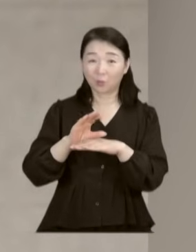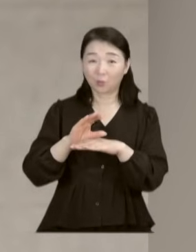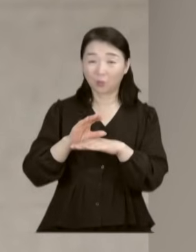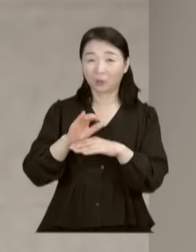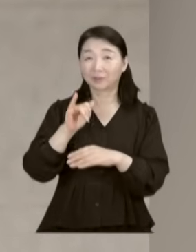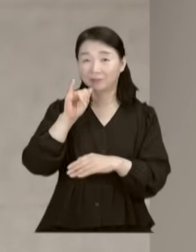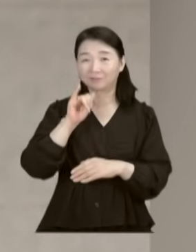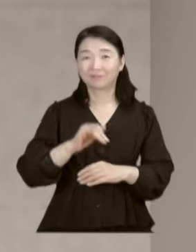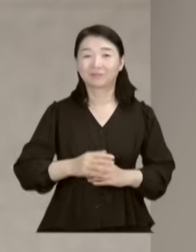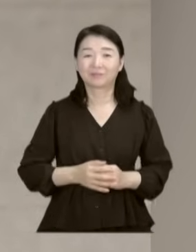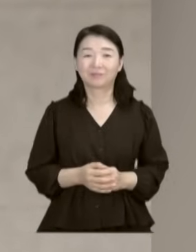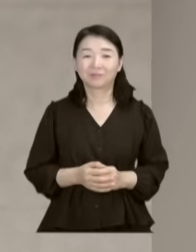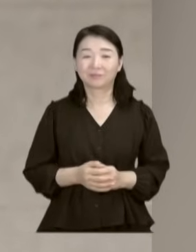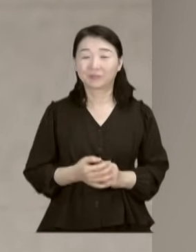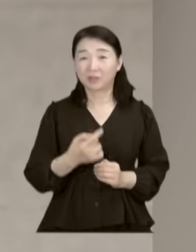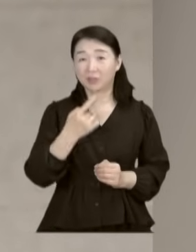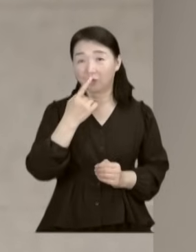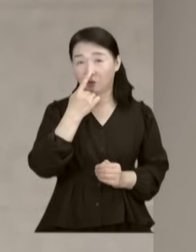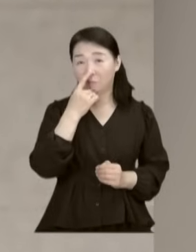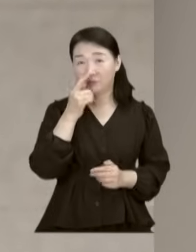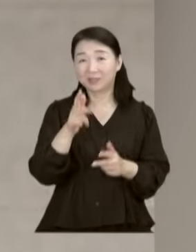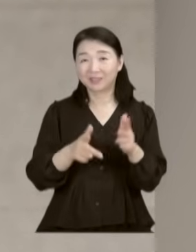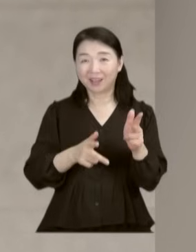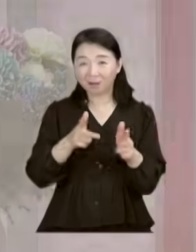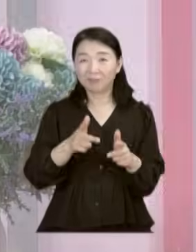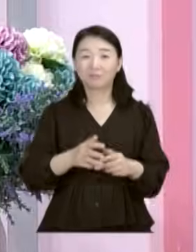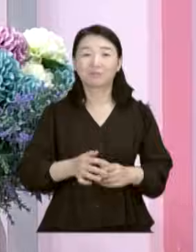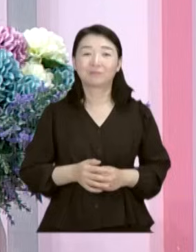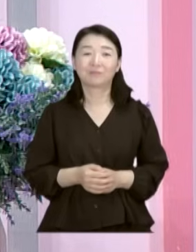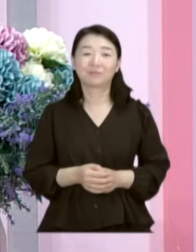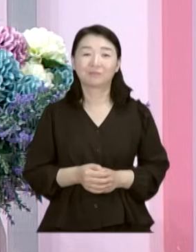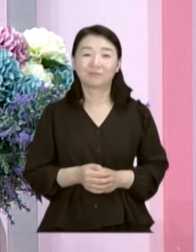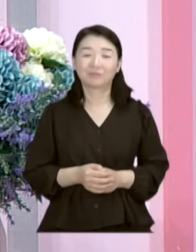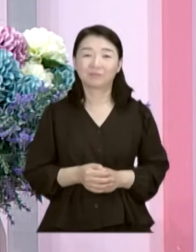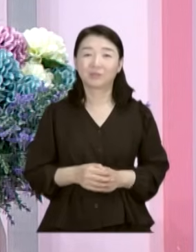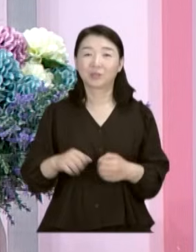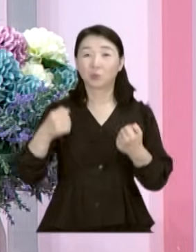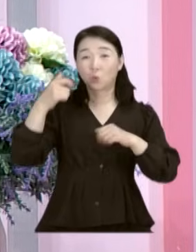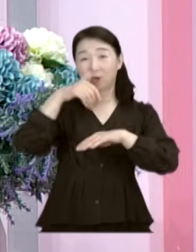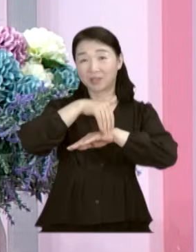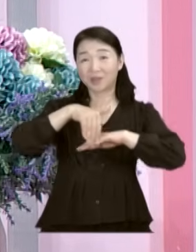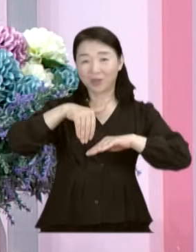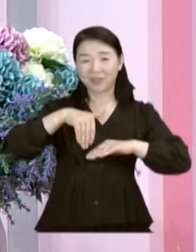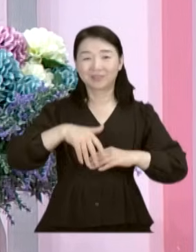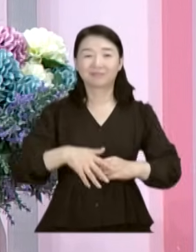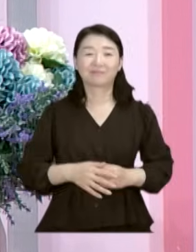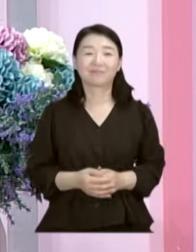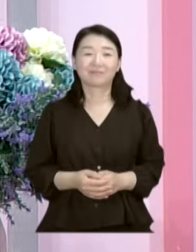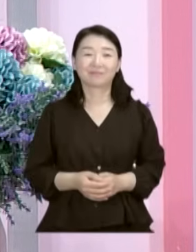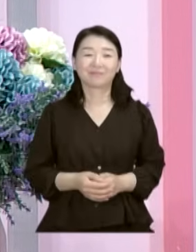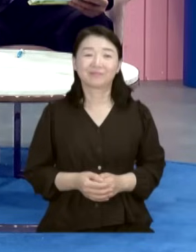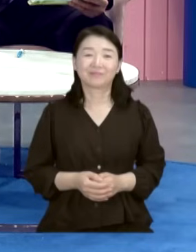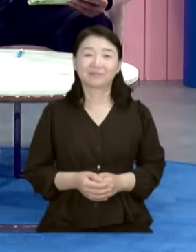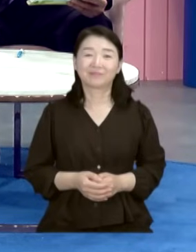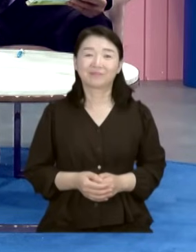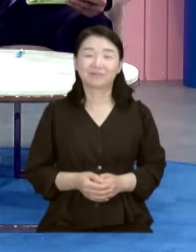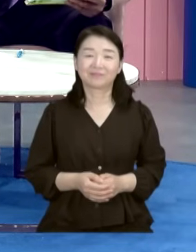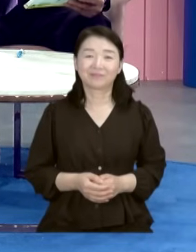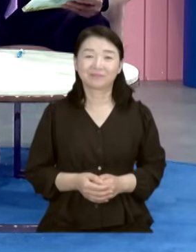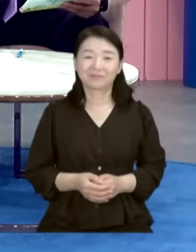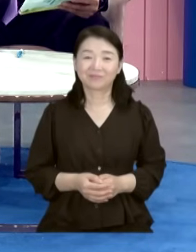방송하고 있고요 커피를 하고 있고요 또 공연 기회가 몇